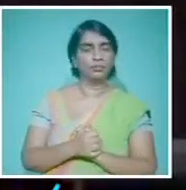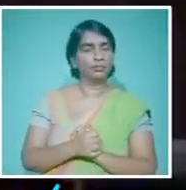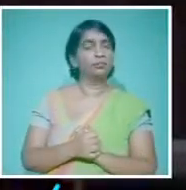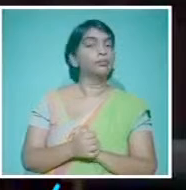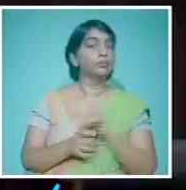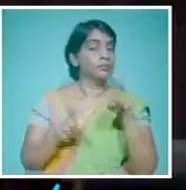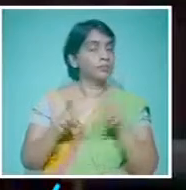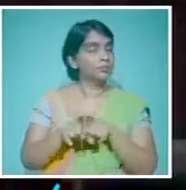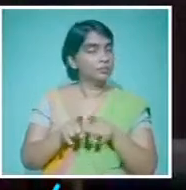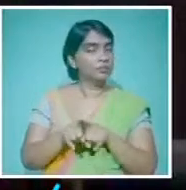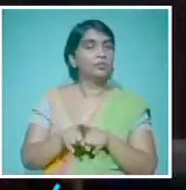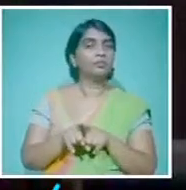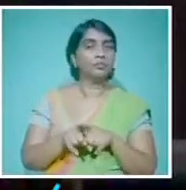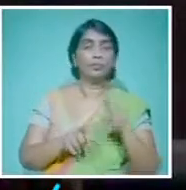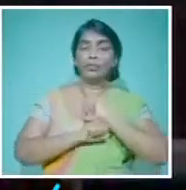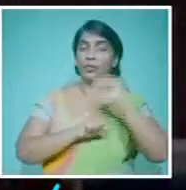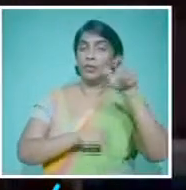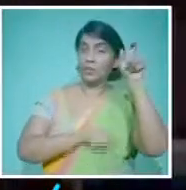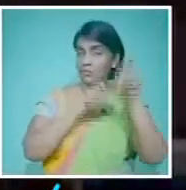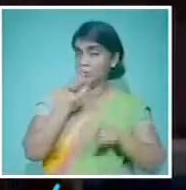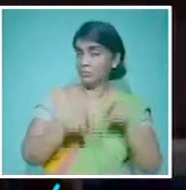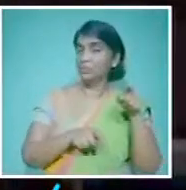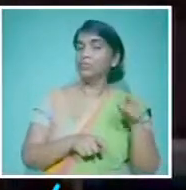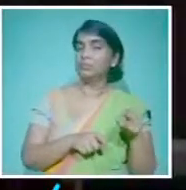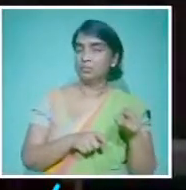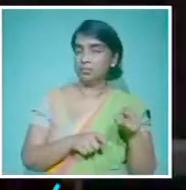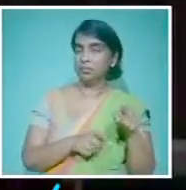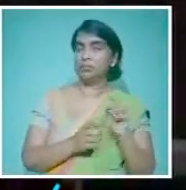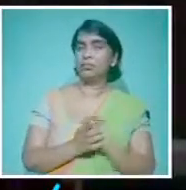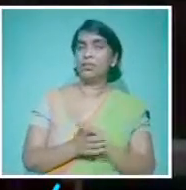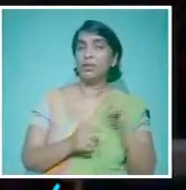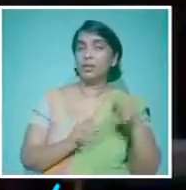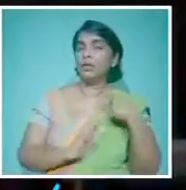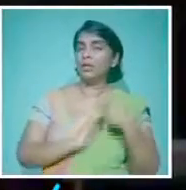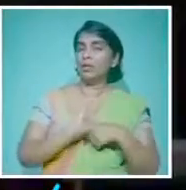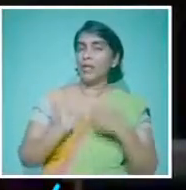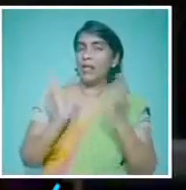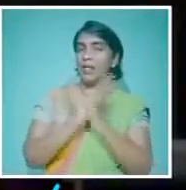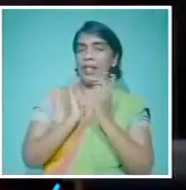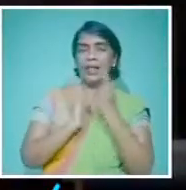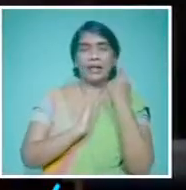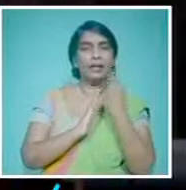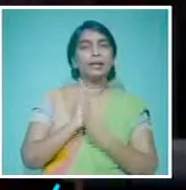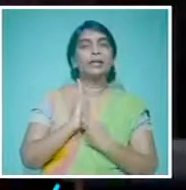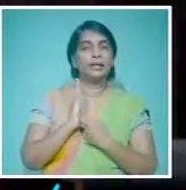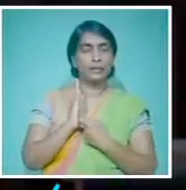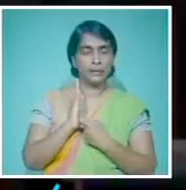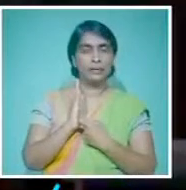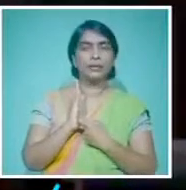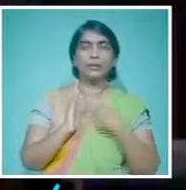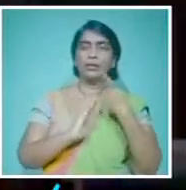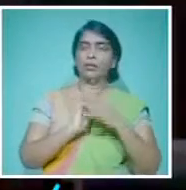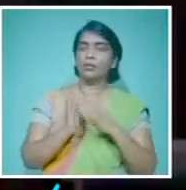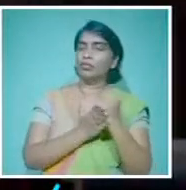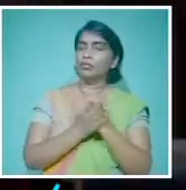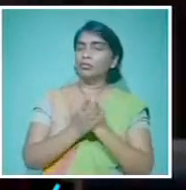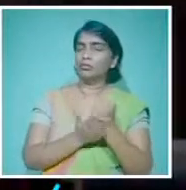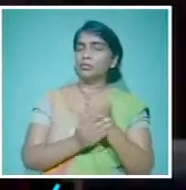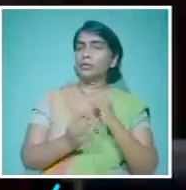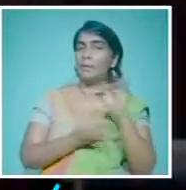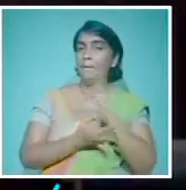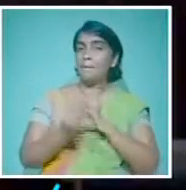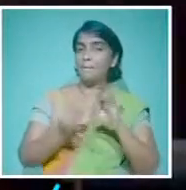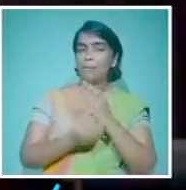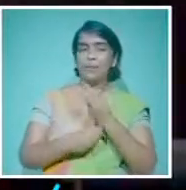ehema unana aragala karuwo me rata kala neetiyen Merata sampurna prajatan